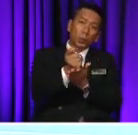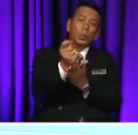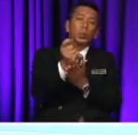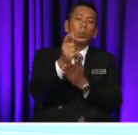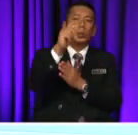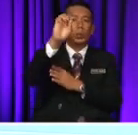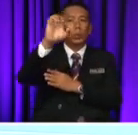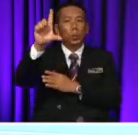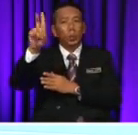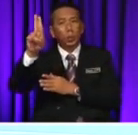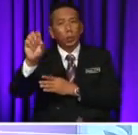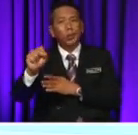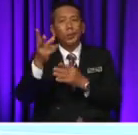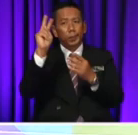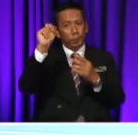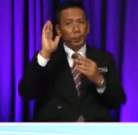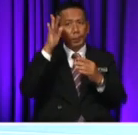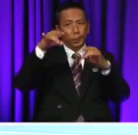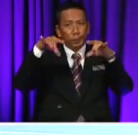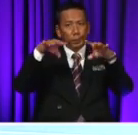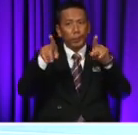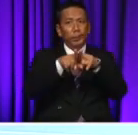nanti kita semua bersama-sama